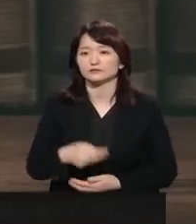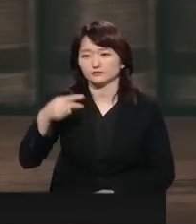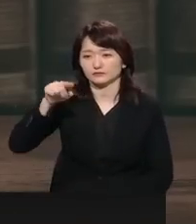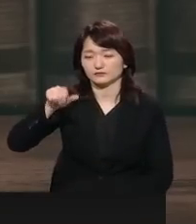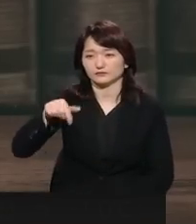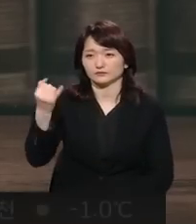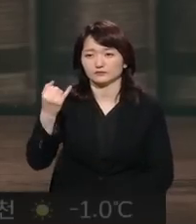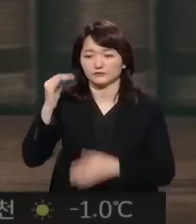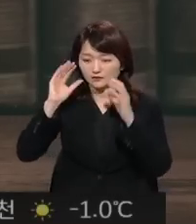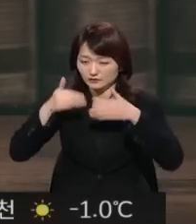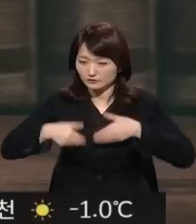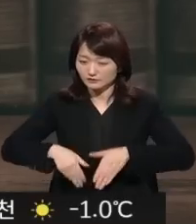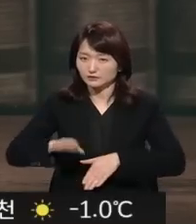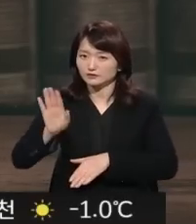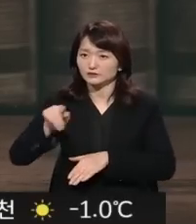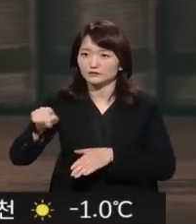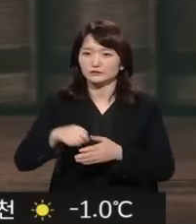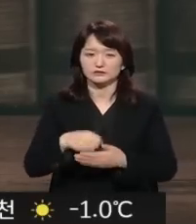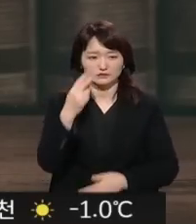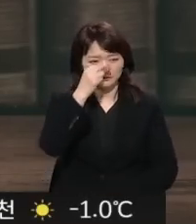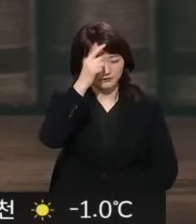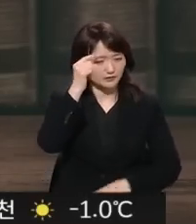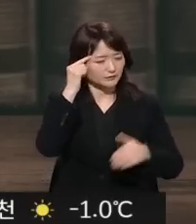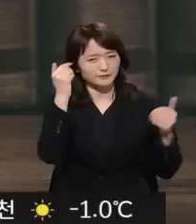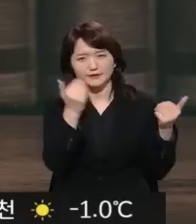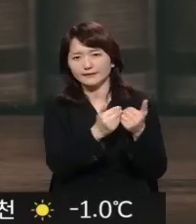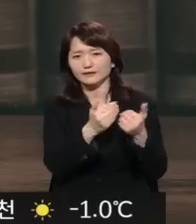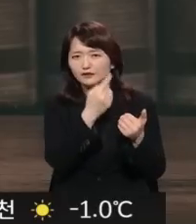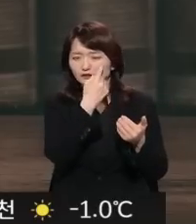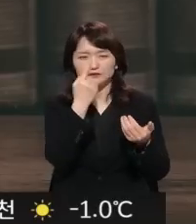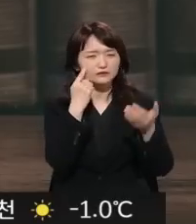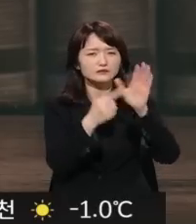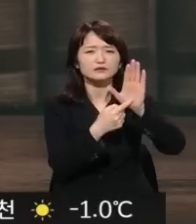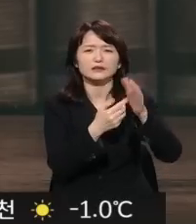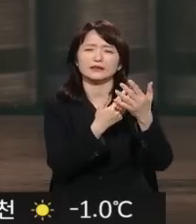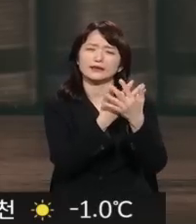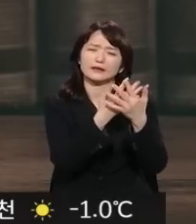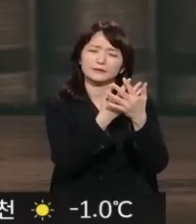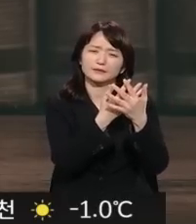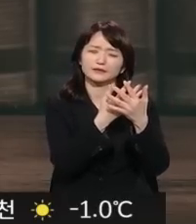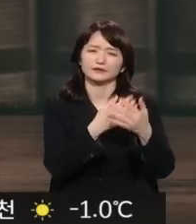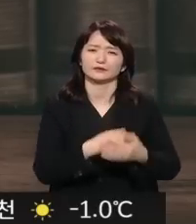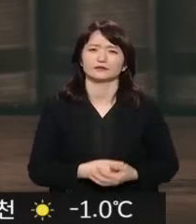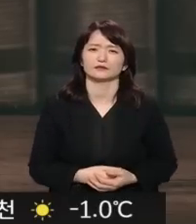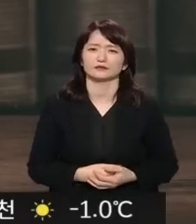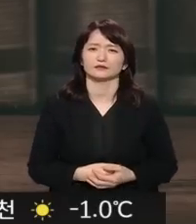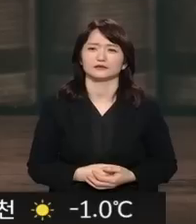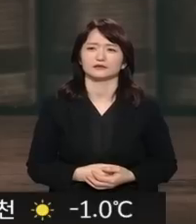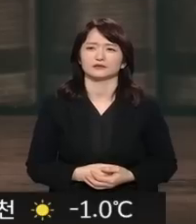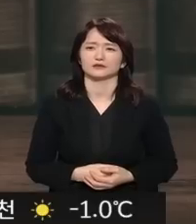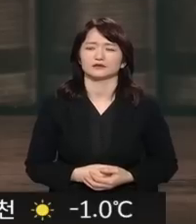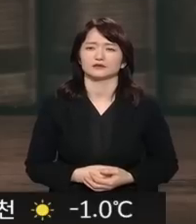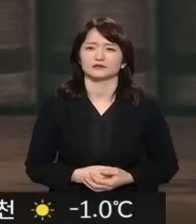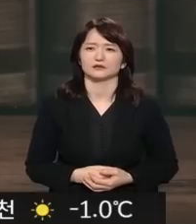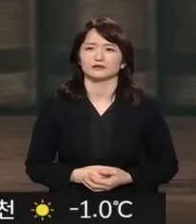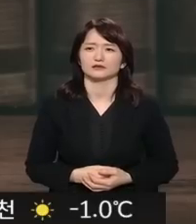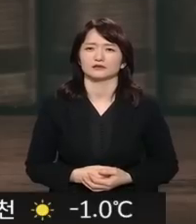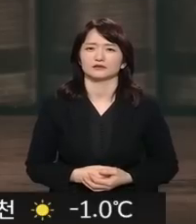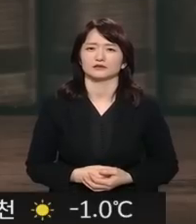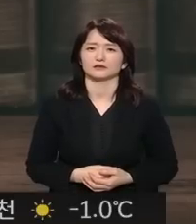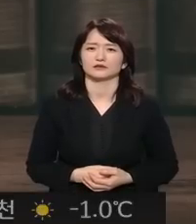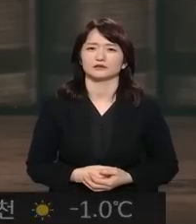났다는 얘기 아닙니까 근데 그 증명을 검찰에서 반박을 증명하고 정확치가 않기 때문에 사실은 그 지금 파괴 너무 심해서